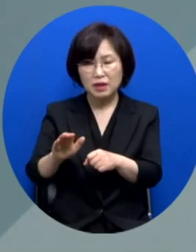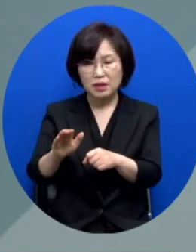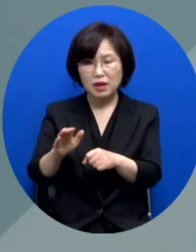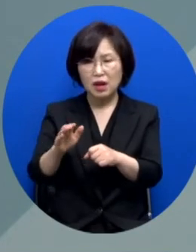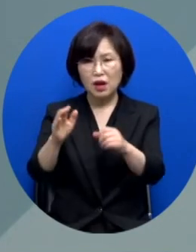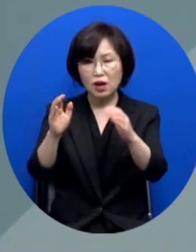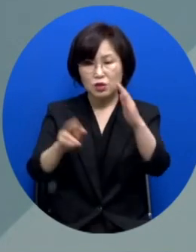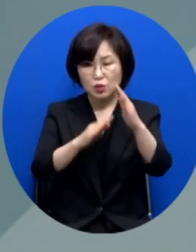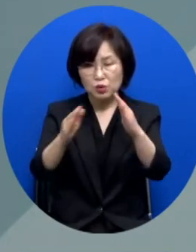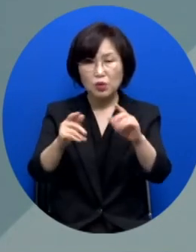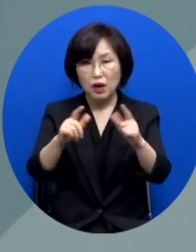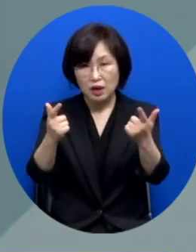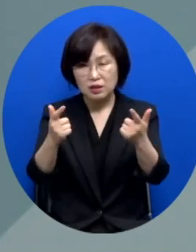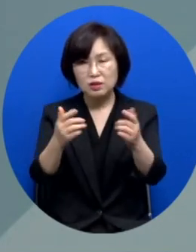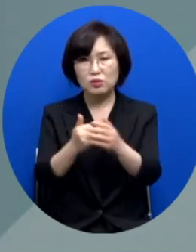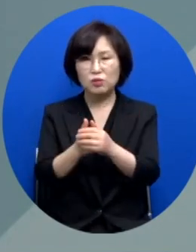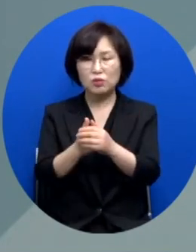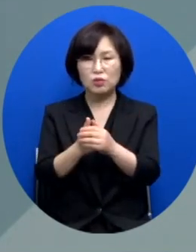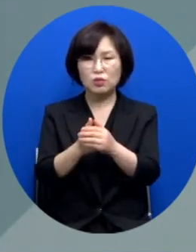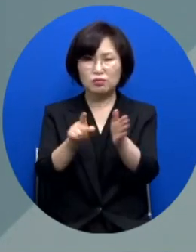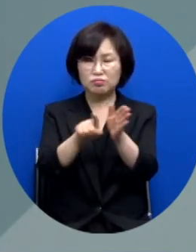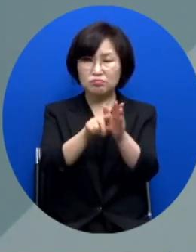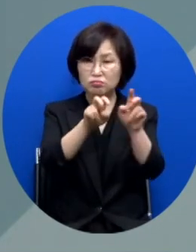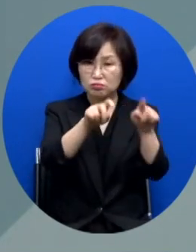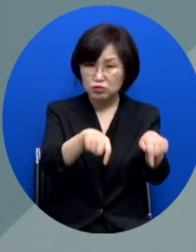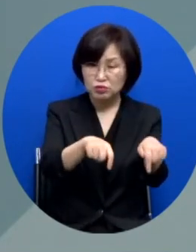아니고 우리 교회에 등록이 안된